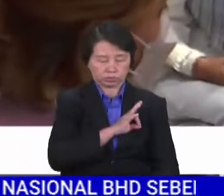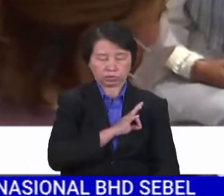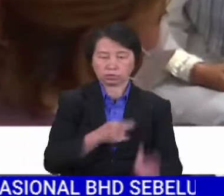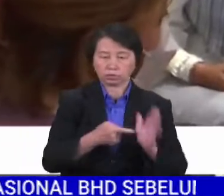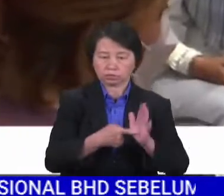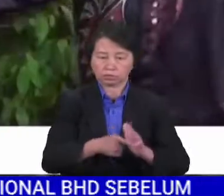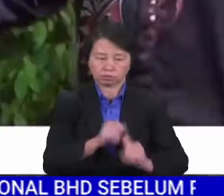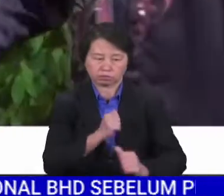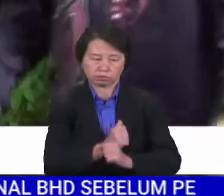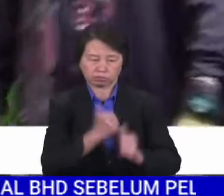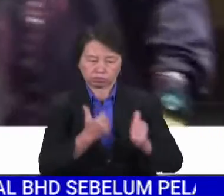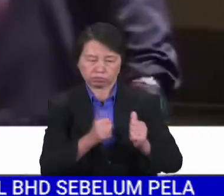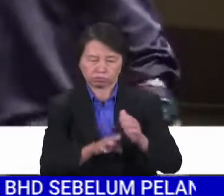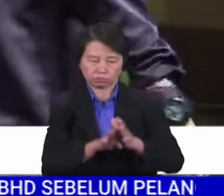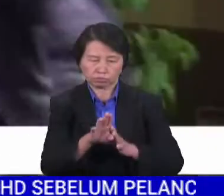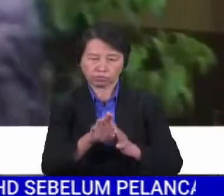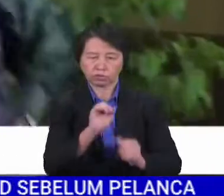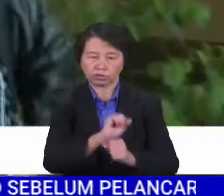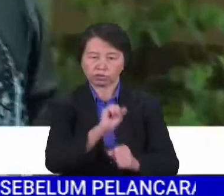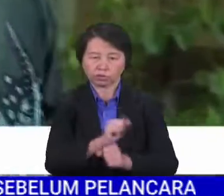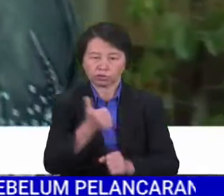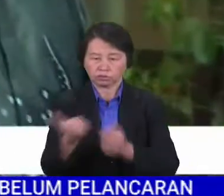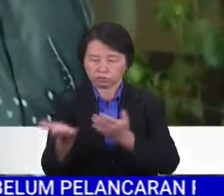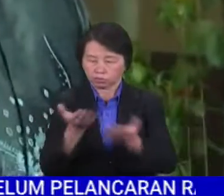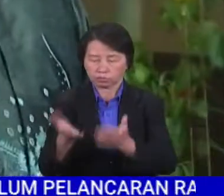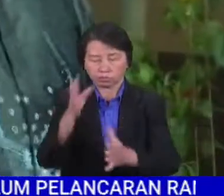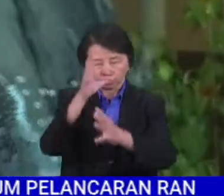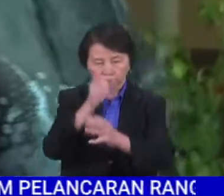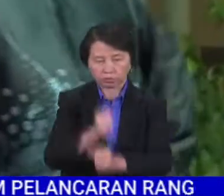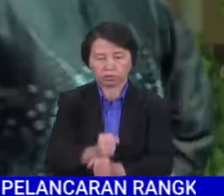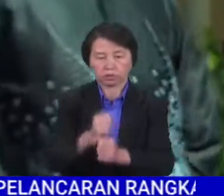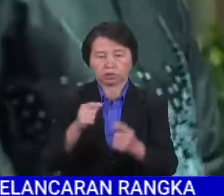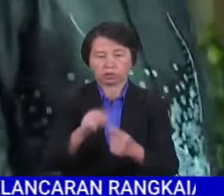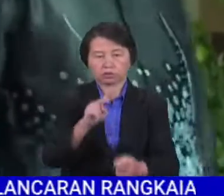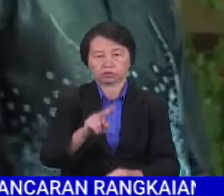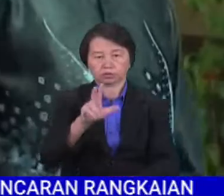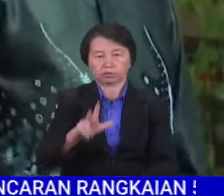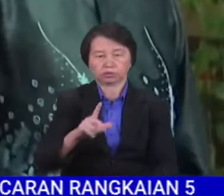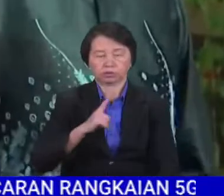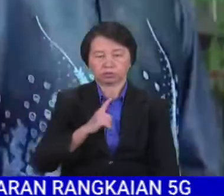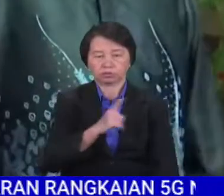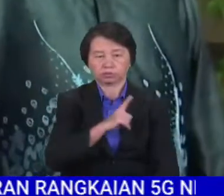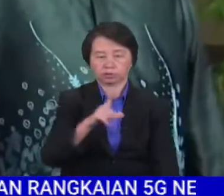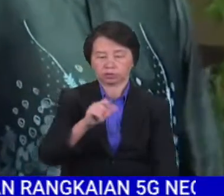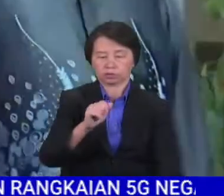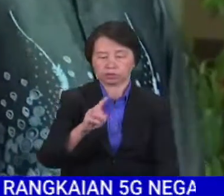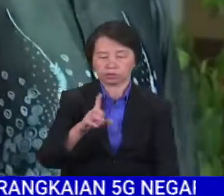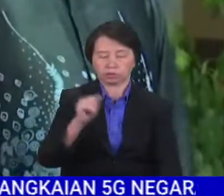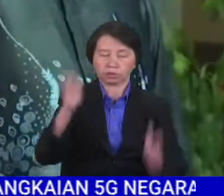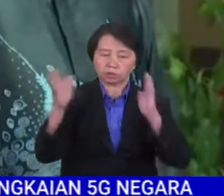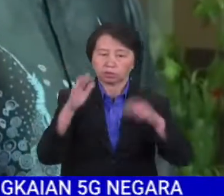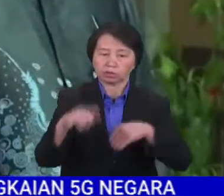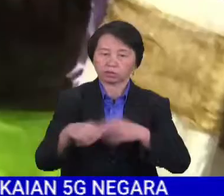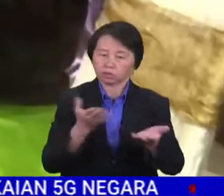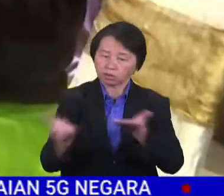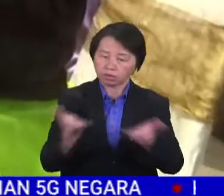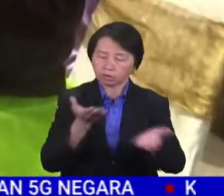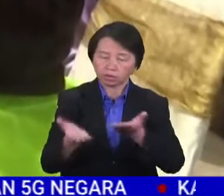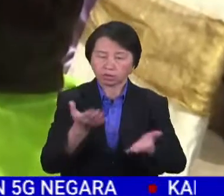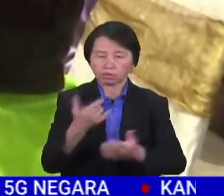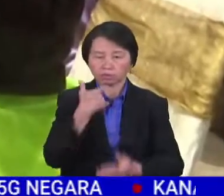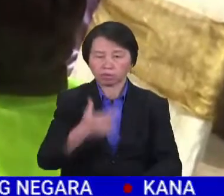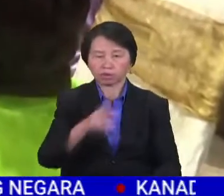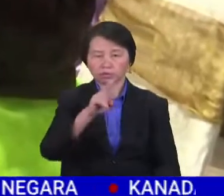yang menunjukkan kecemerlangan prestasi serta Anugerah perkhidmatan setia kepada 23 warga lembaga lada Malaysia yang telah menyumbang hemat